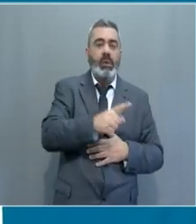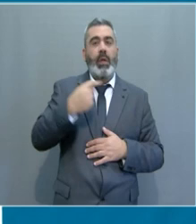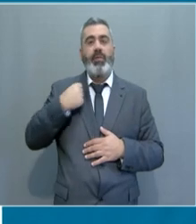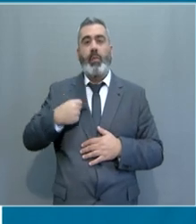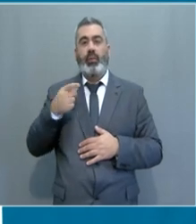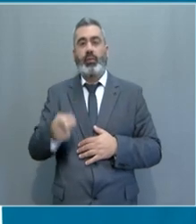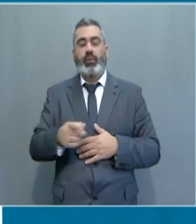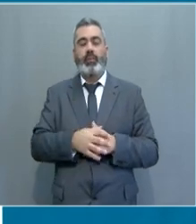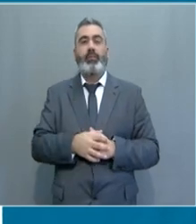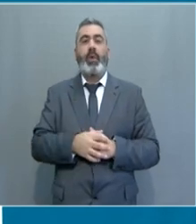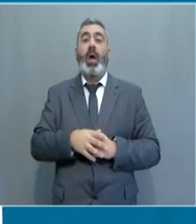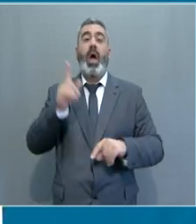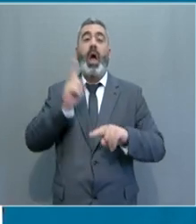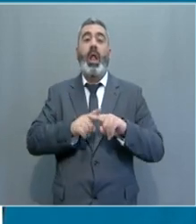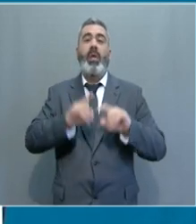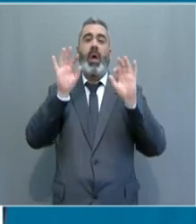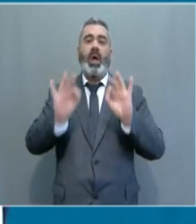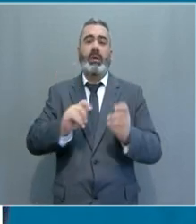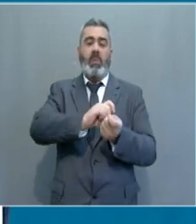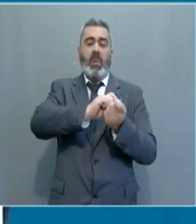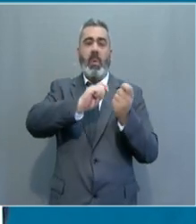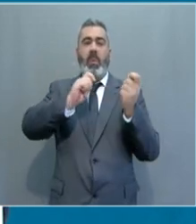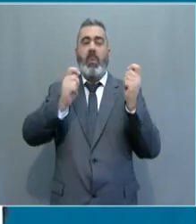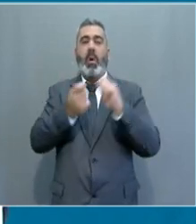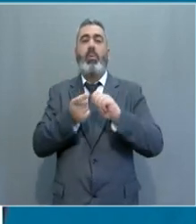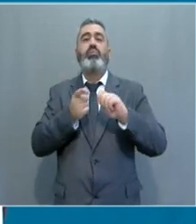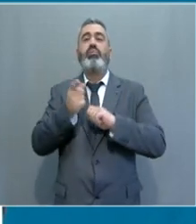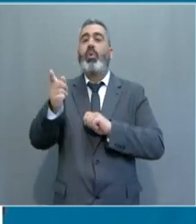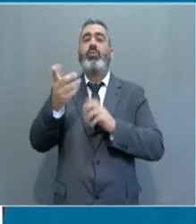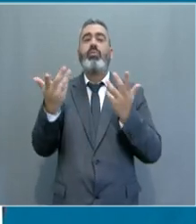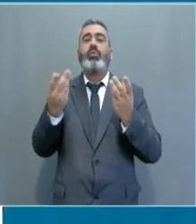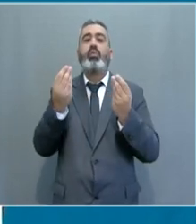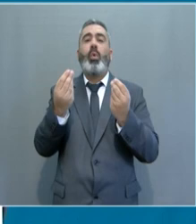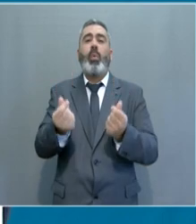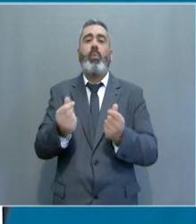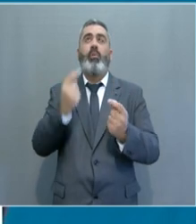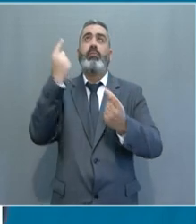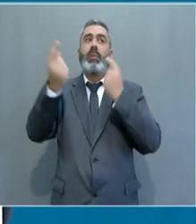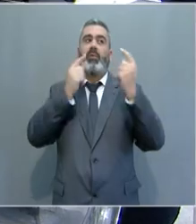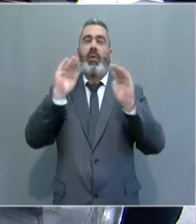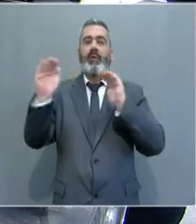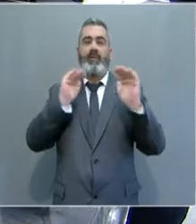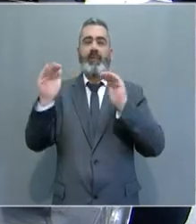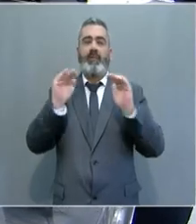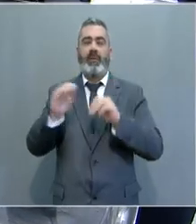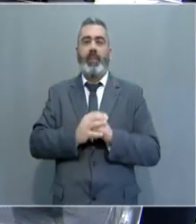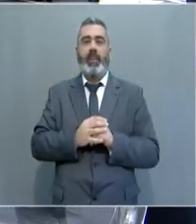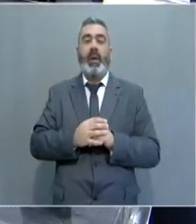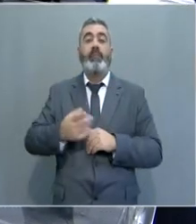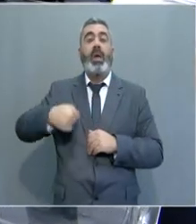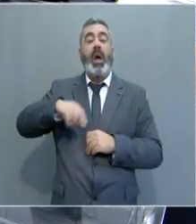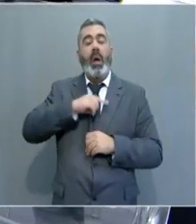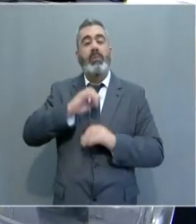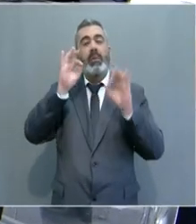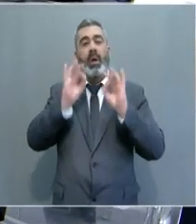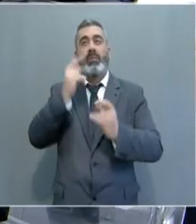η Ελλάδα αλλάζει το παραγωγικό της μοντέλο προς ένα πράσινο και βιώσιμο μέλλον. Με φιλοεπενδυτική πολιτική και σεβασμό